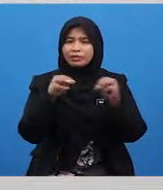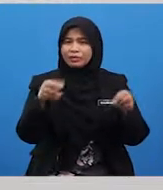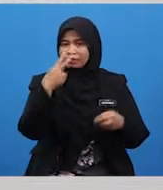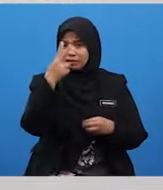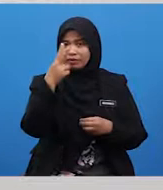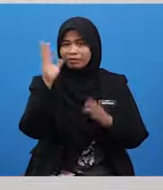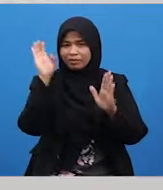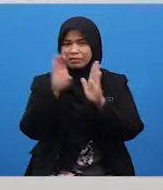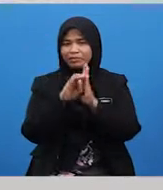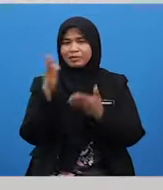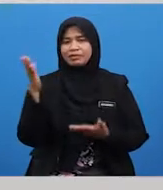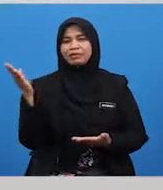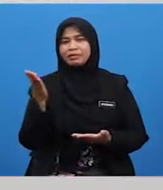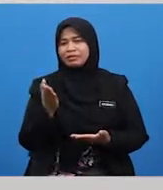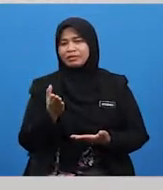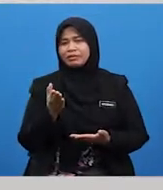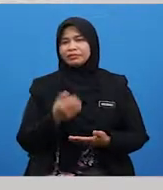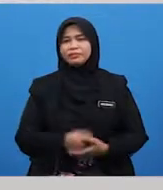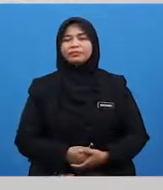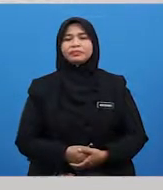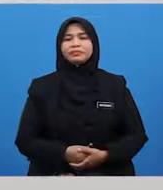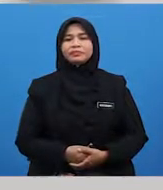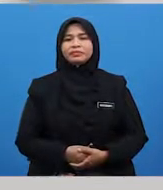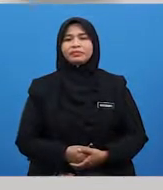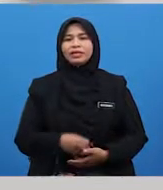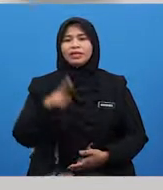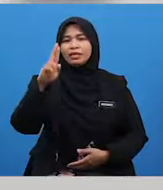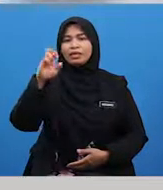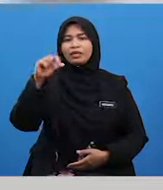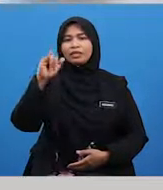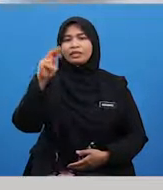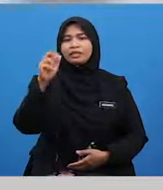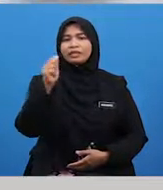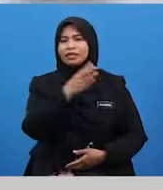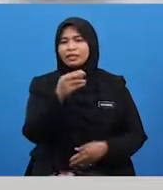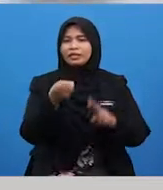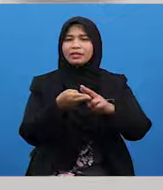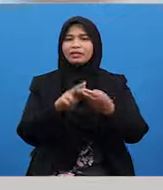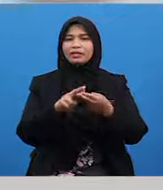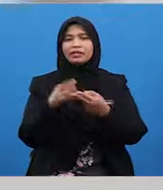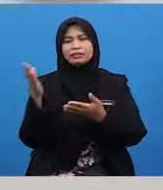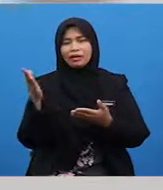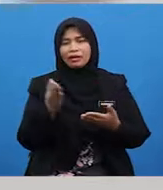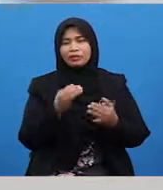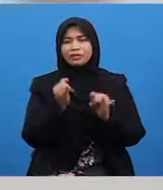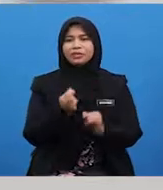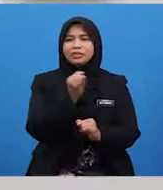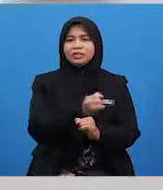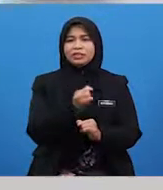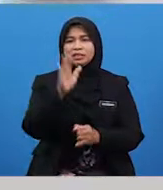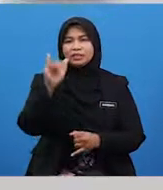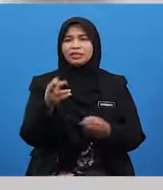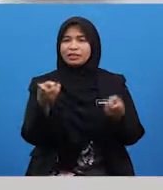ini? Ya, bagus. Regina dan rakan-rakan menyambut jiran yang hadir untuk